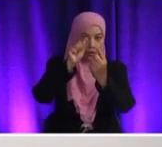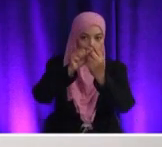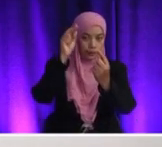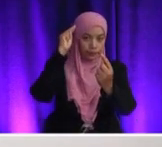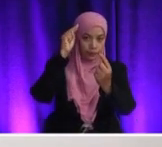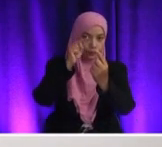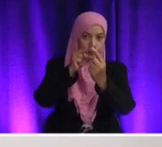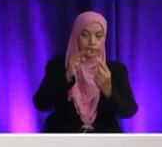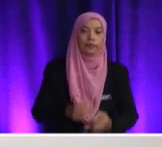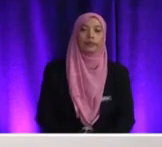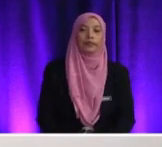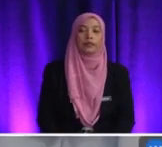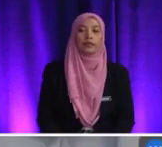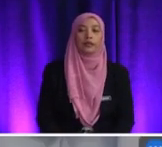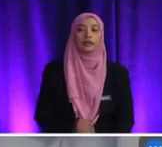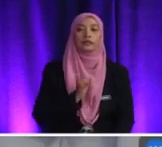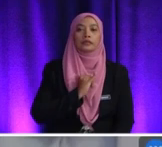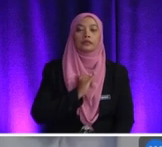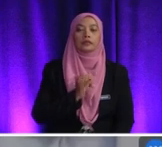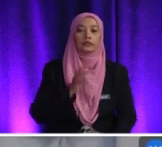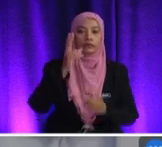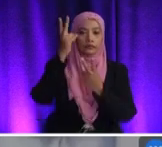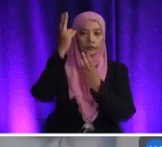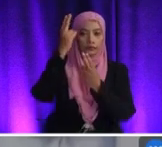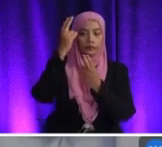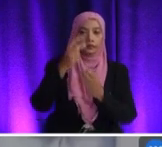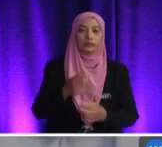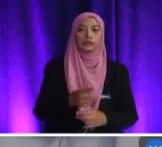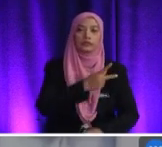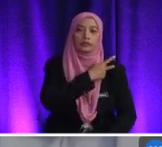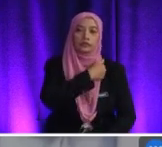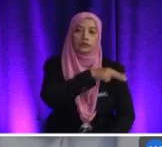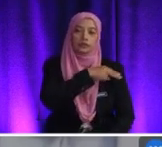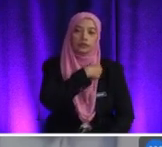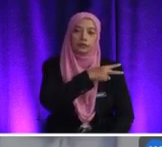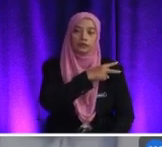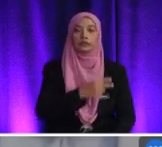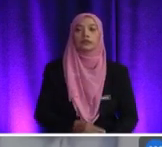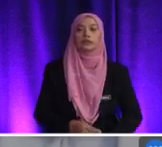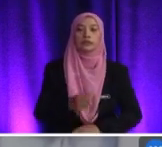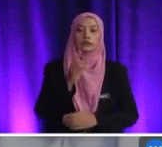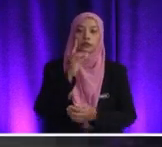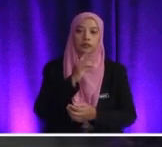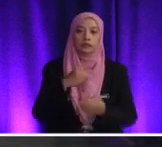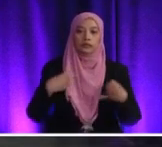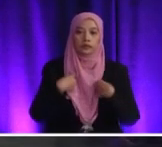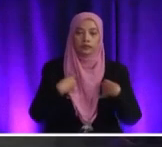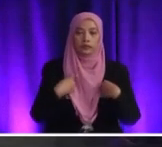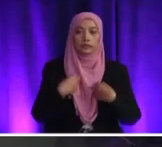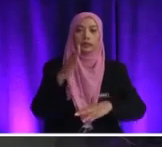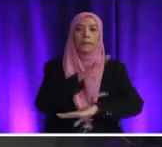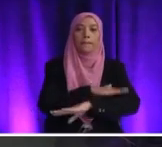tamatin petani menanti Dan saya harap saya berjaya membuka Ki Iwan Suatu Hari Nanti hai